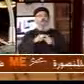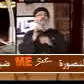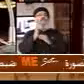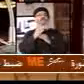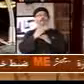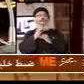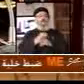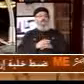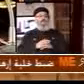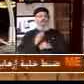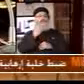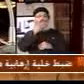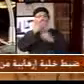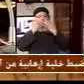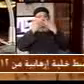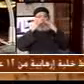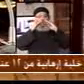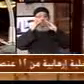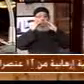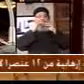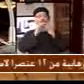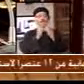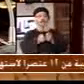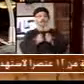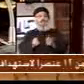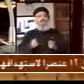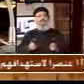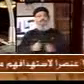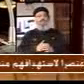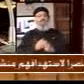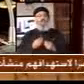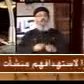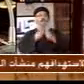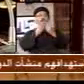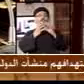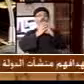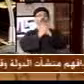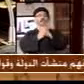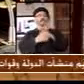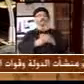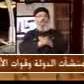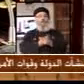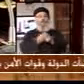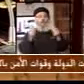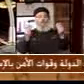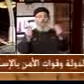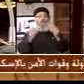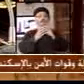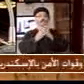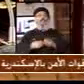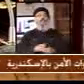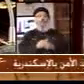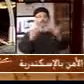والسمك وشكر وكسر وأعطى تلاميذه، والتلاميذ أعطوا